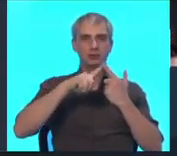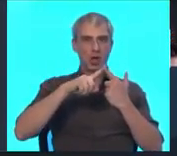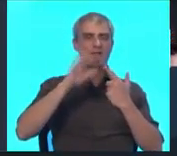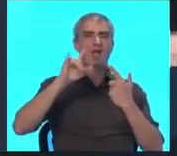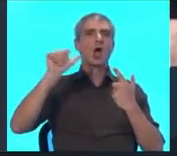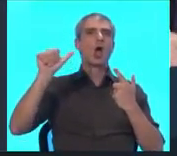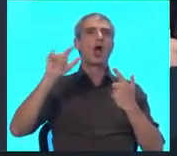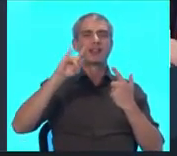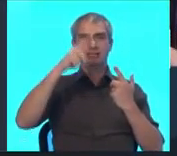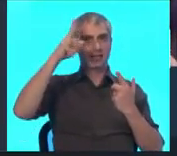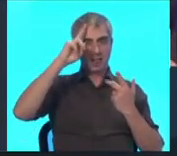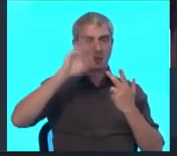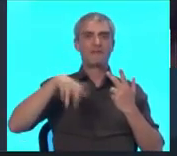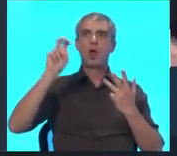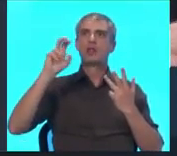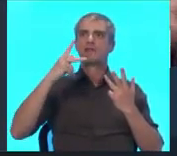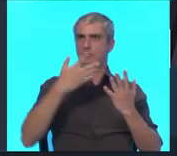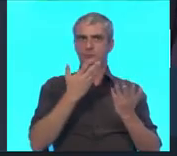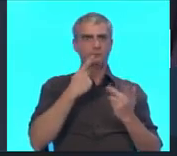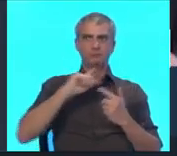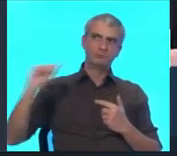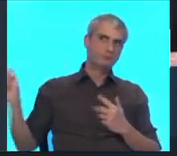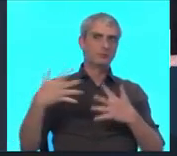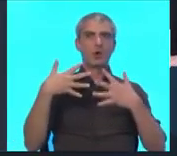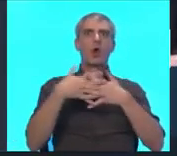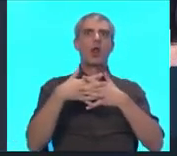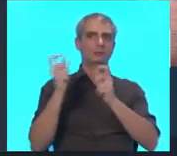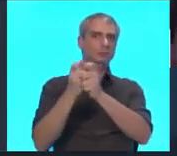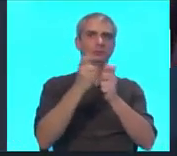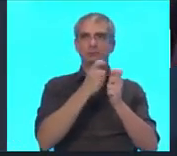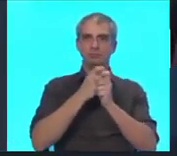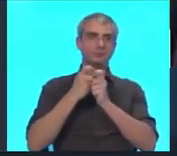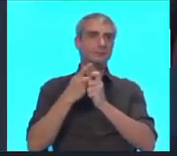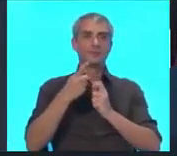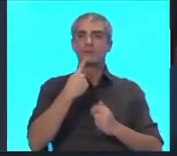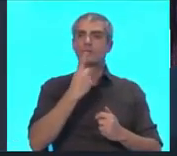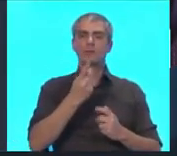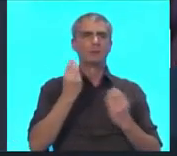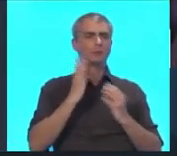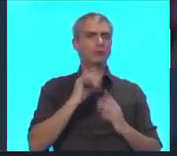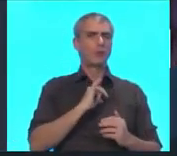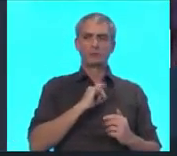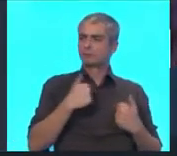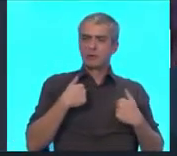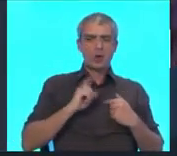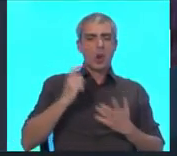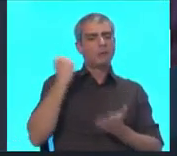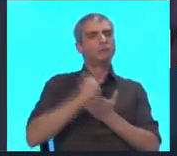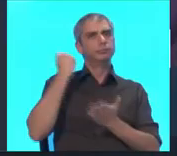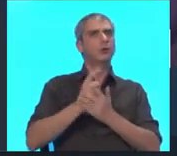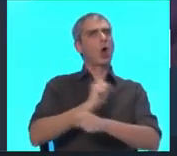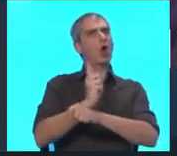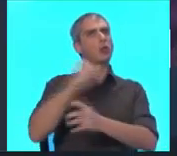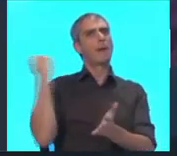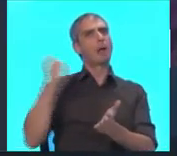עודד פורר מישראל ביתנו. כלומר, זה חוצה קואליציה. זה לחלוטין בתוך כל מפלגות הקואליציה. הם אומרים משפט מאוד מעניין. אנחנו לא נהיה חותמת גומי של הממשלה